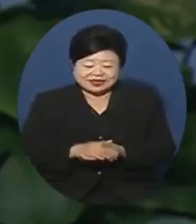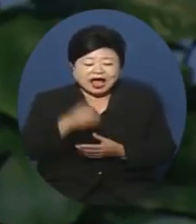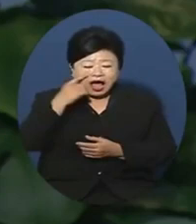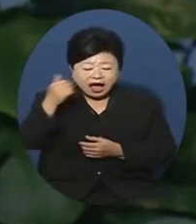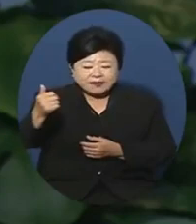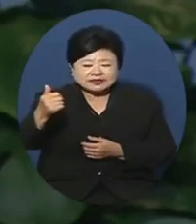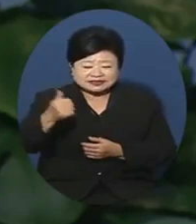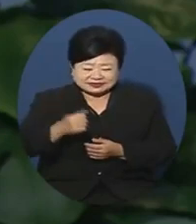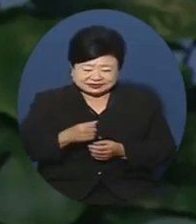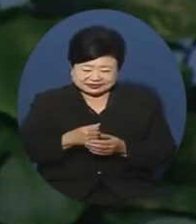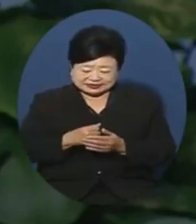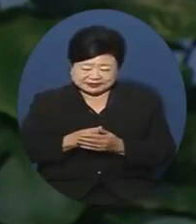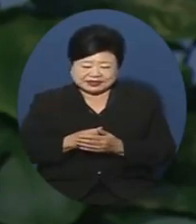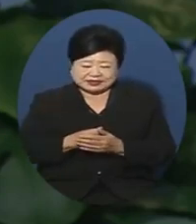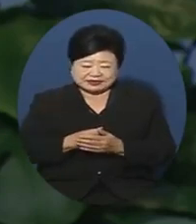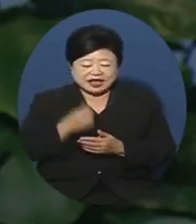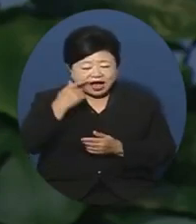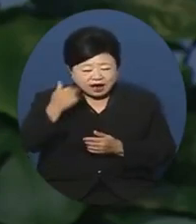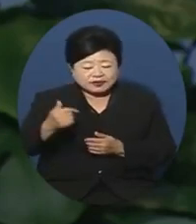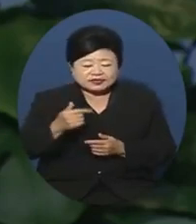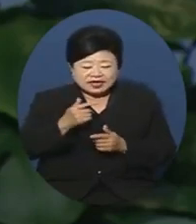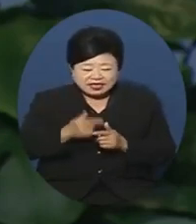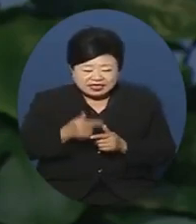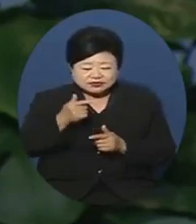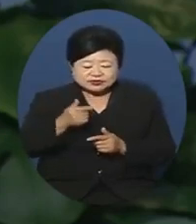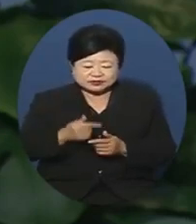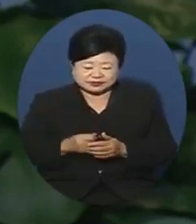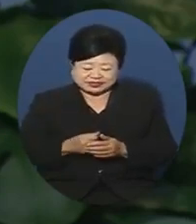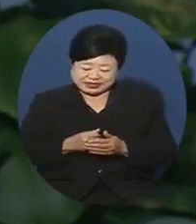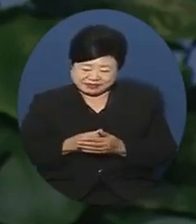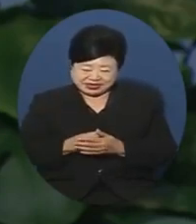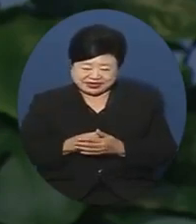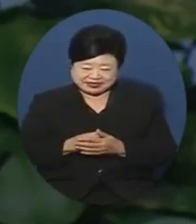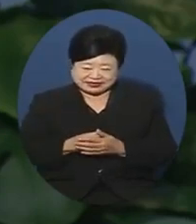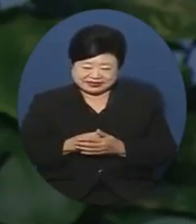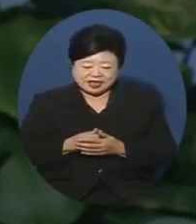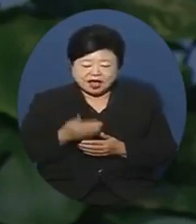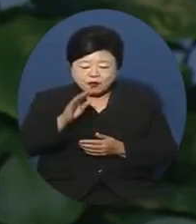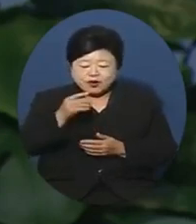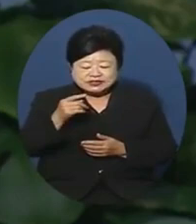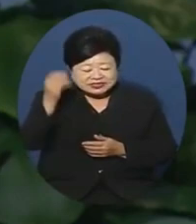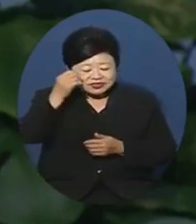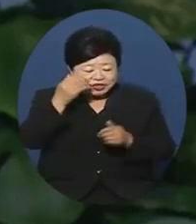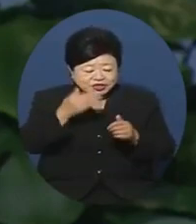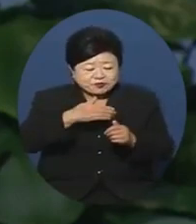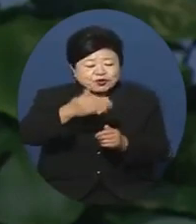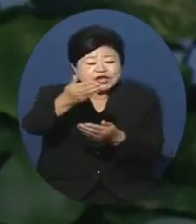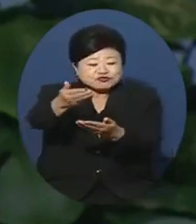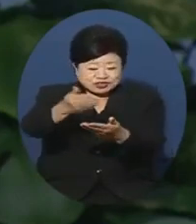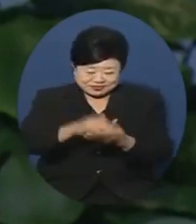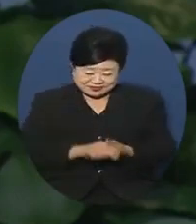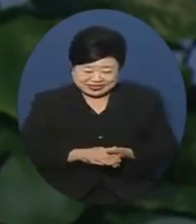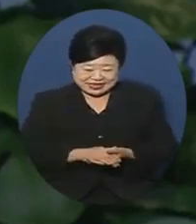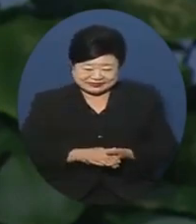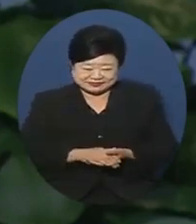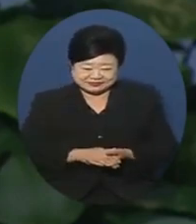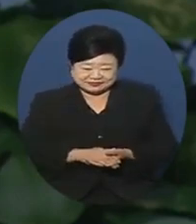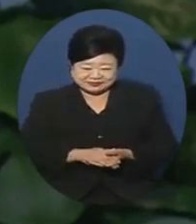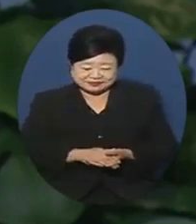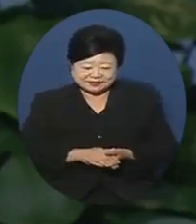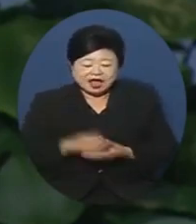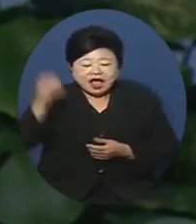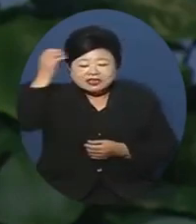아버지에게 가시고 아버지가 예수님 있는 자리에 보혜사 성령을 보내신 것입니다.